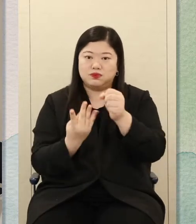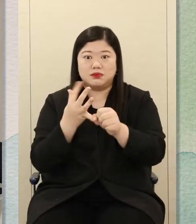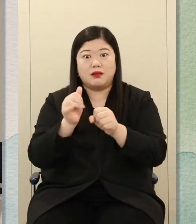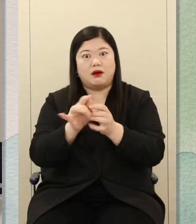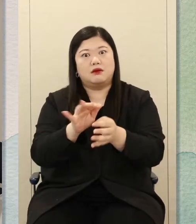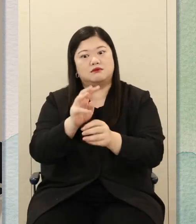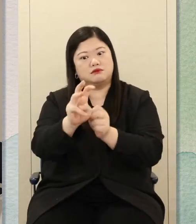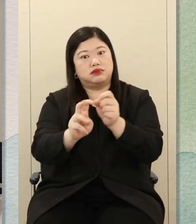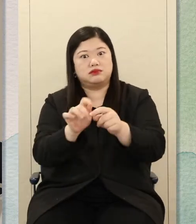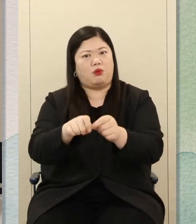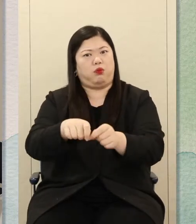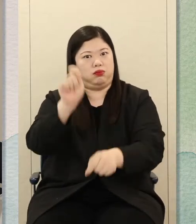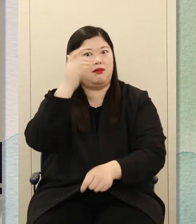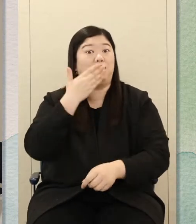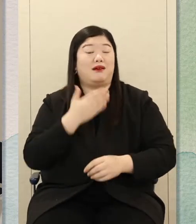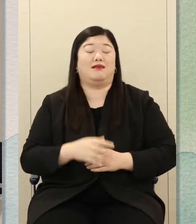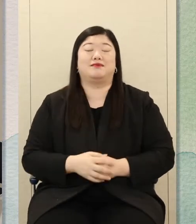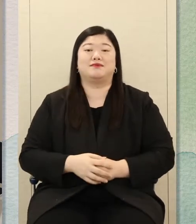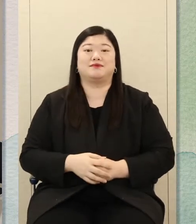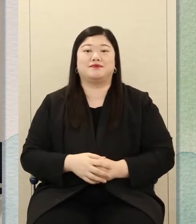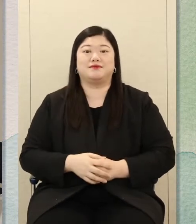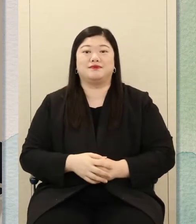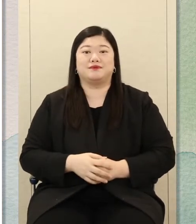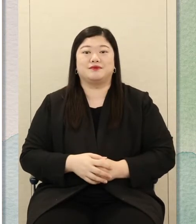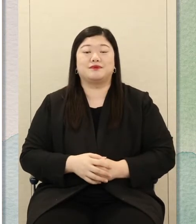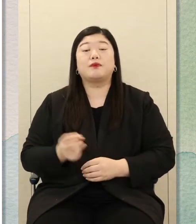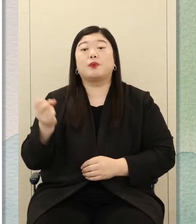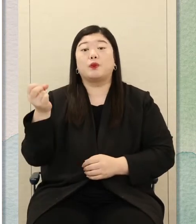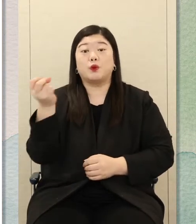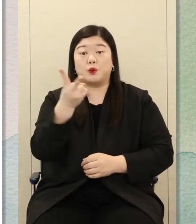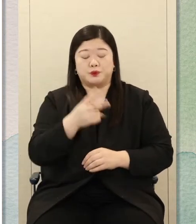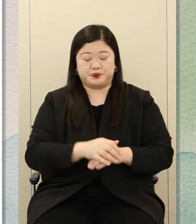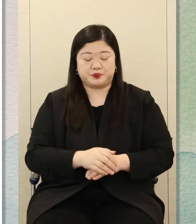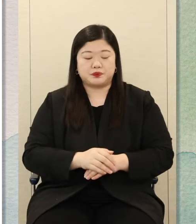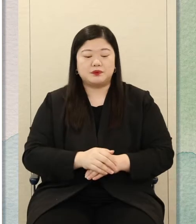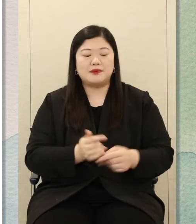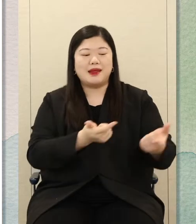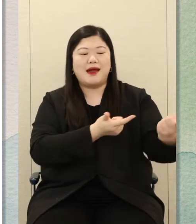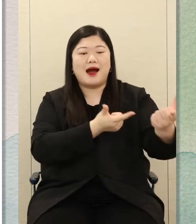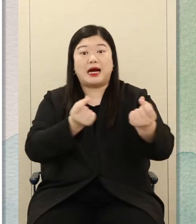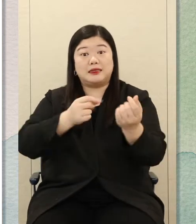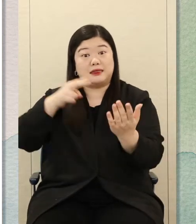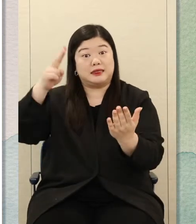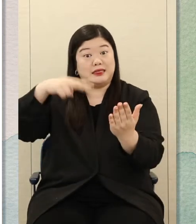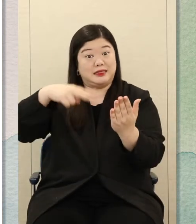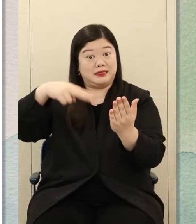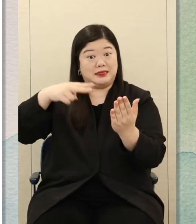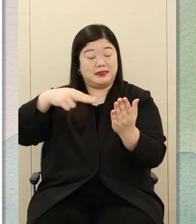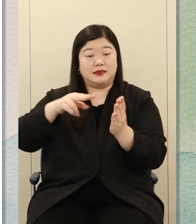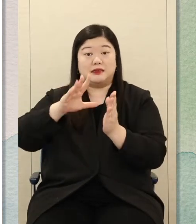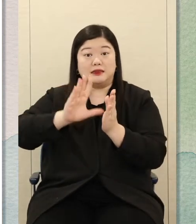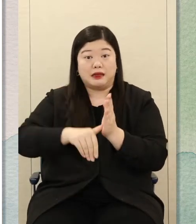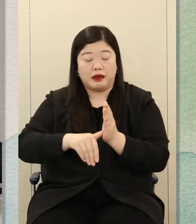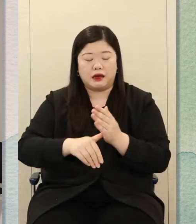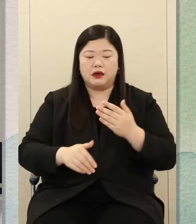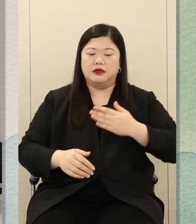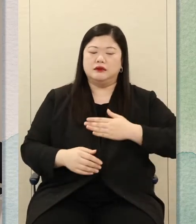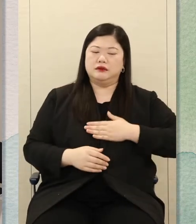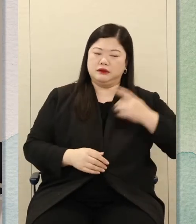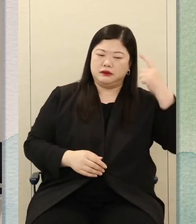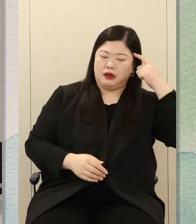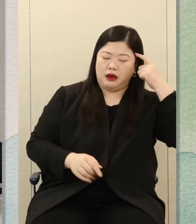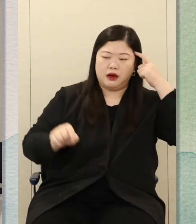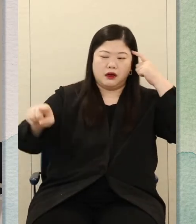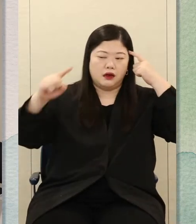같이 읽기, 제일 중요한 것 중에 하나, 나랑 다른 생각을 만나는 경험이에요. 그래서